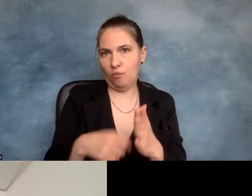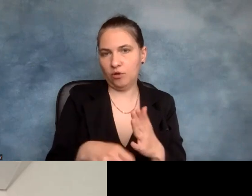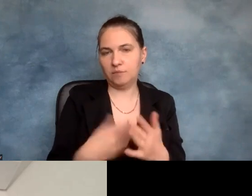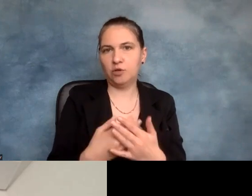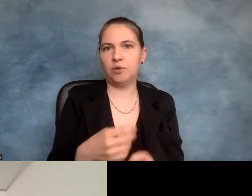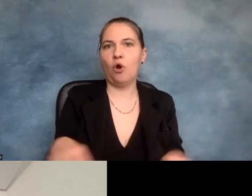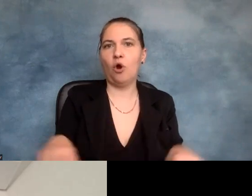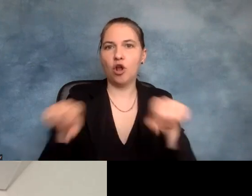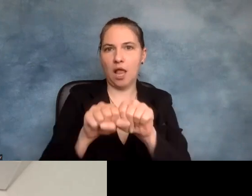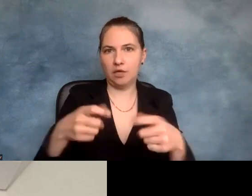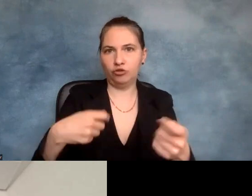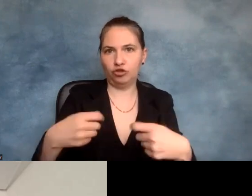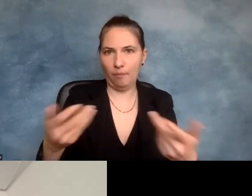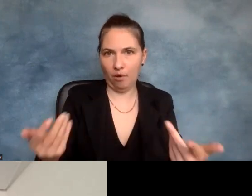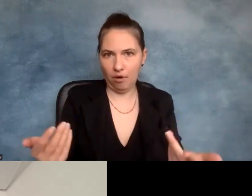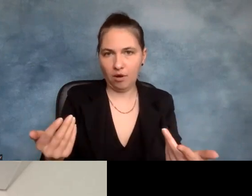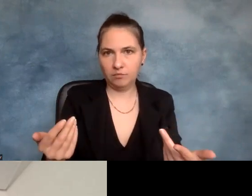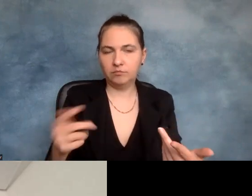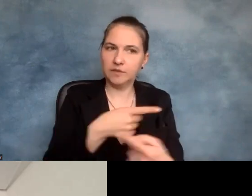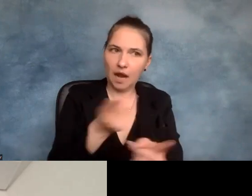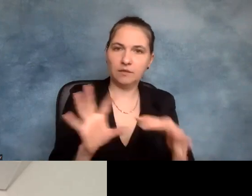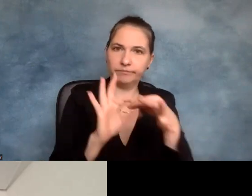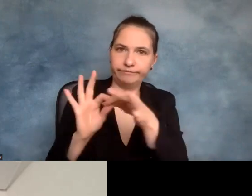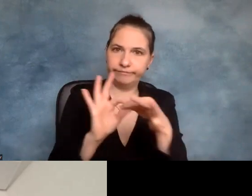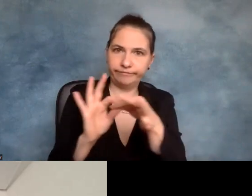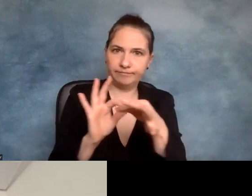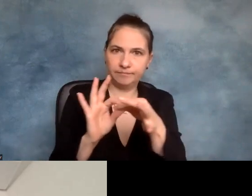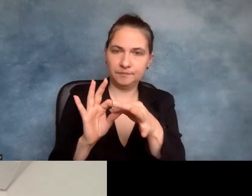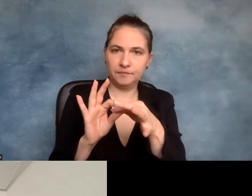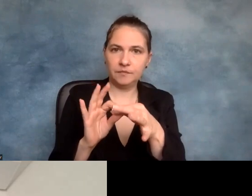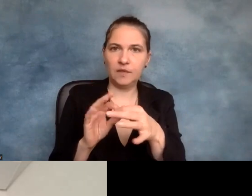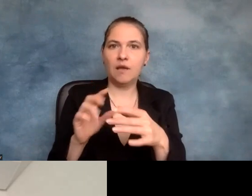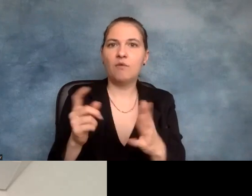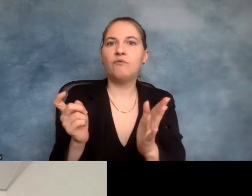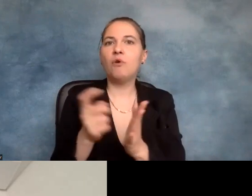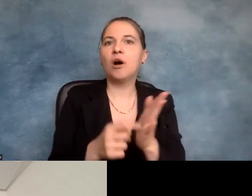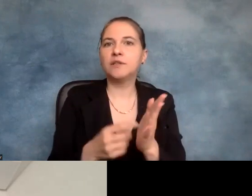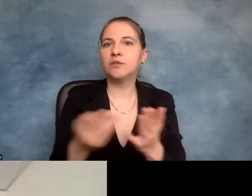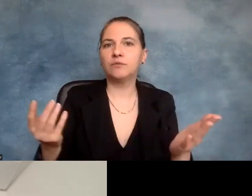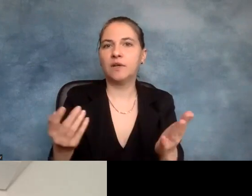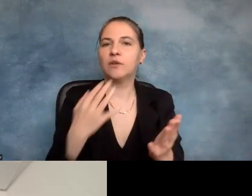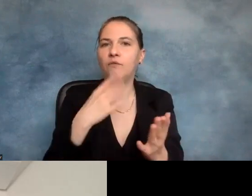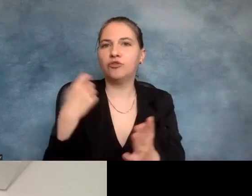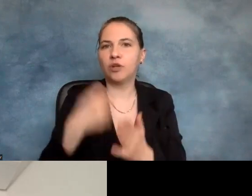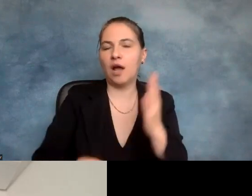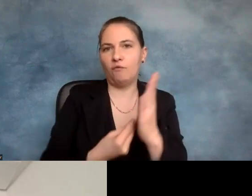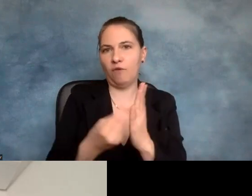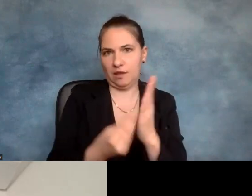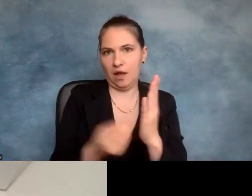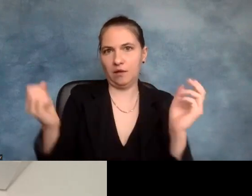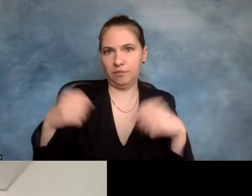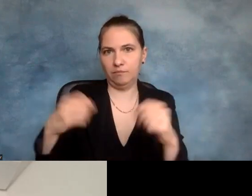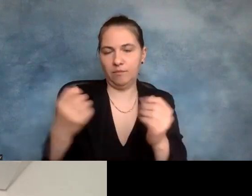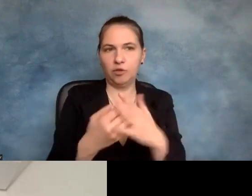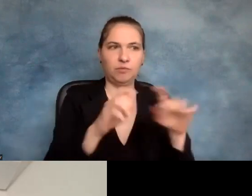und allem, was verbunden ist, wenn ein Kaufvertrag zustande kommt zwischen einem Unternehmen,